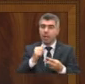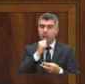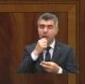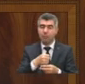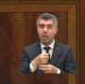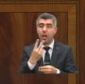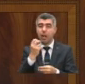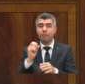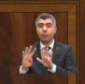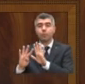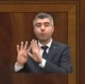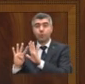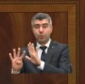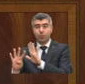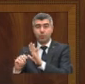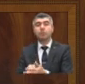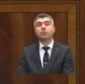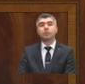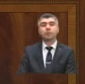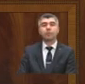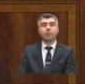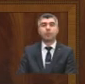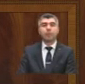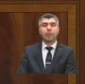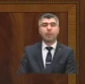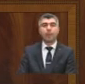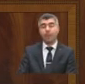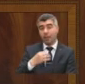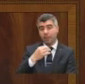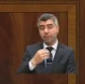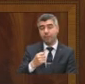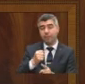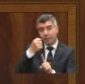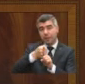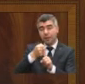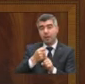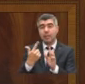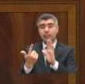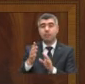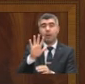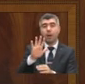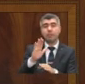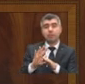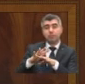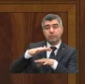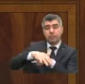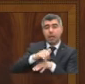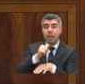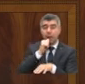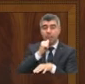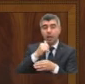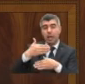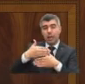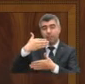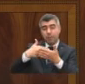منذ 2009 والتي تضمنت إنجاز 57 سدا كبيرا خلال الفترة الممتدة